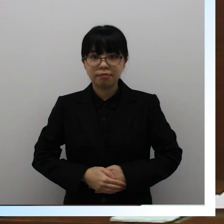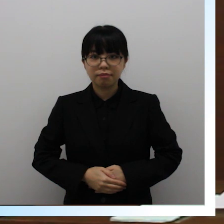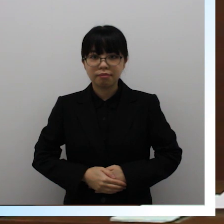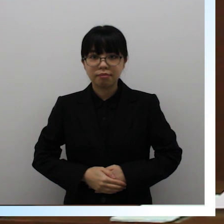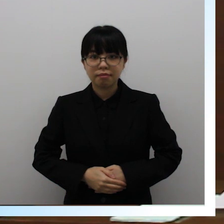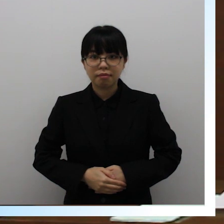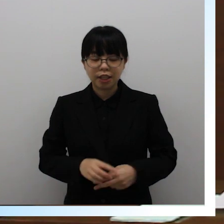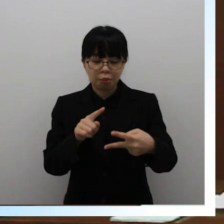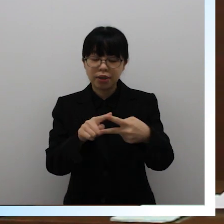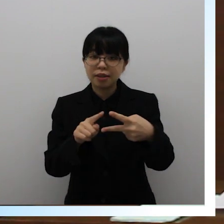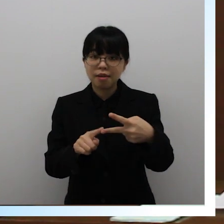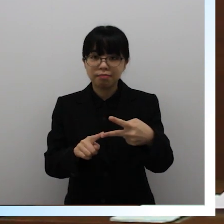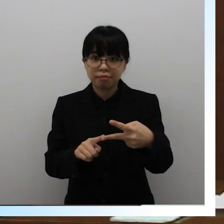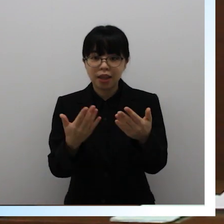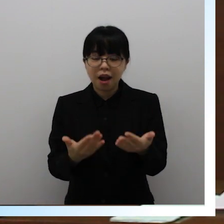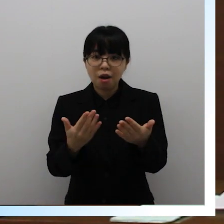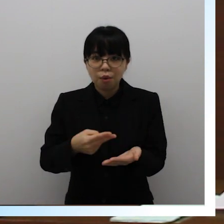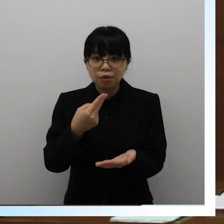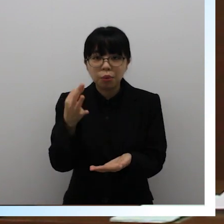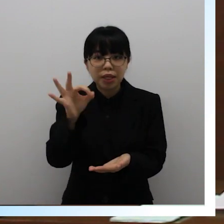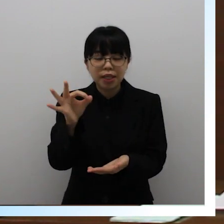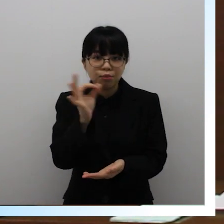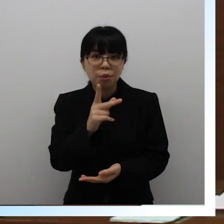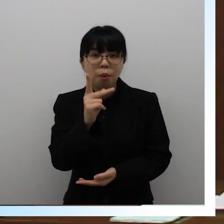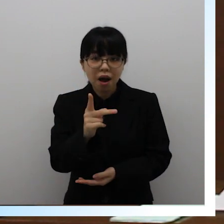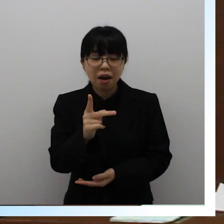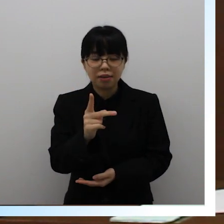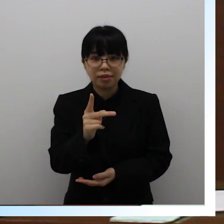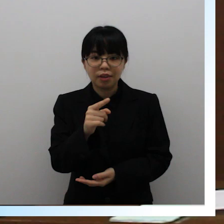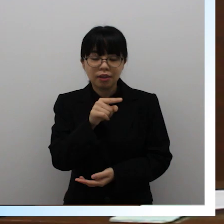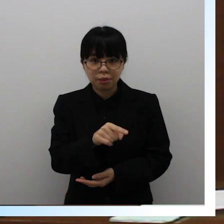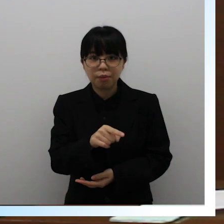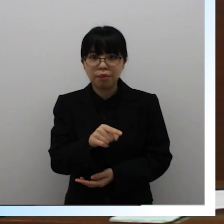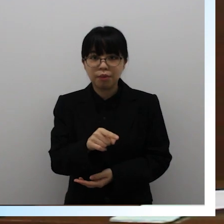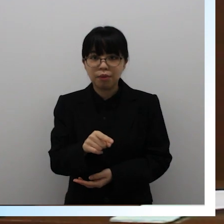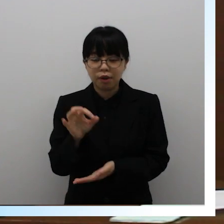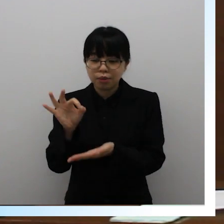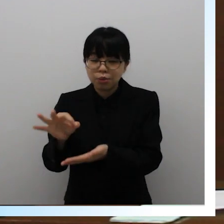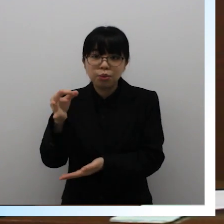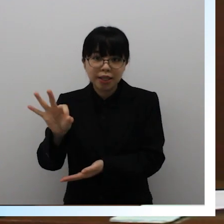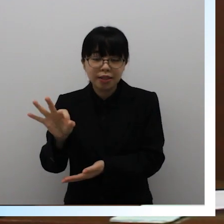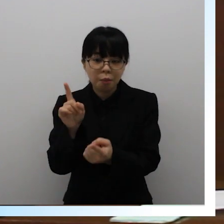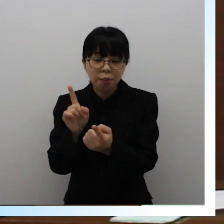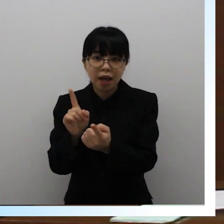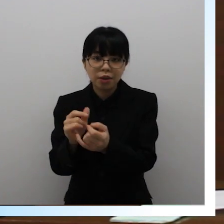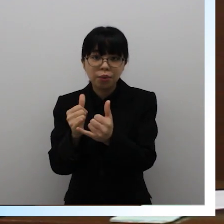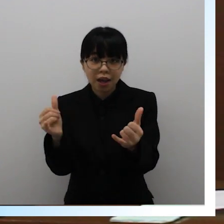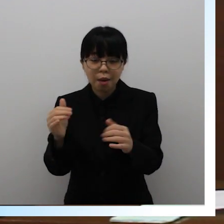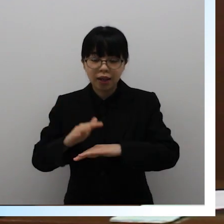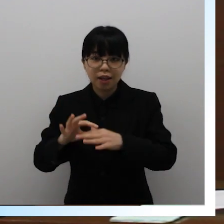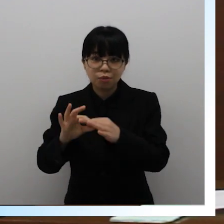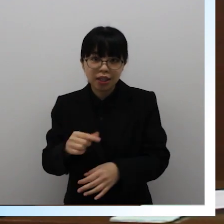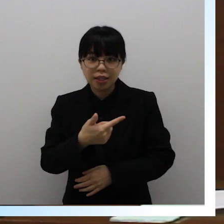な内容につきましては日田市のホームページにおいて公開をしております。また4月1日号の広報日田